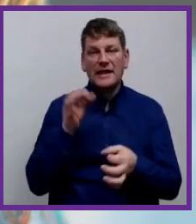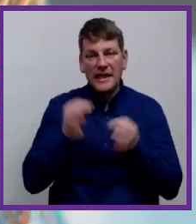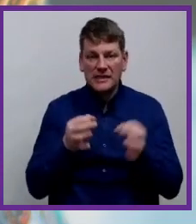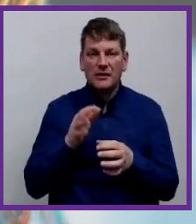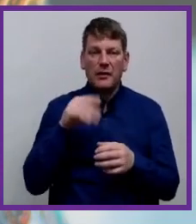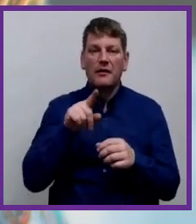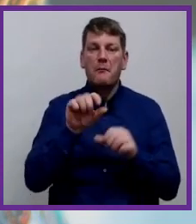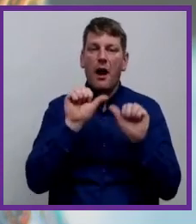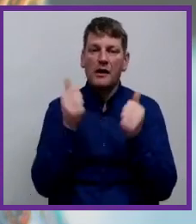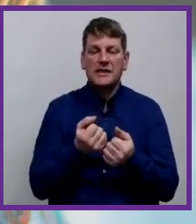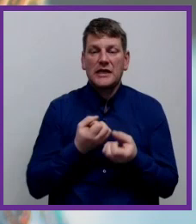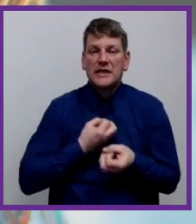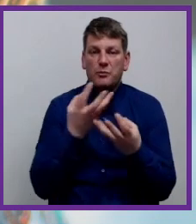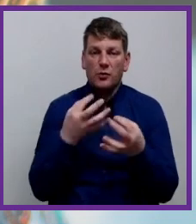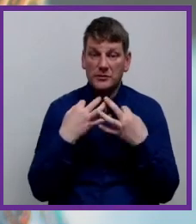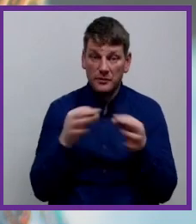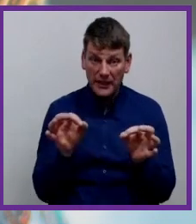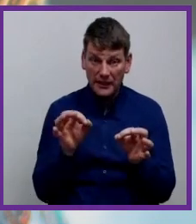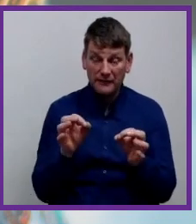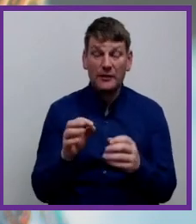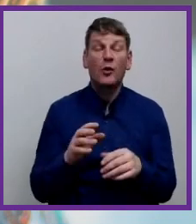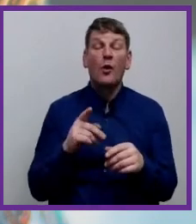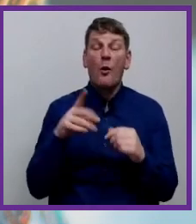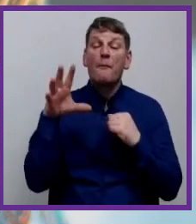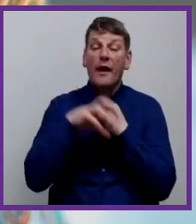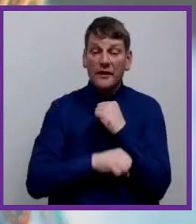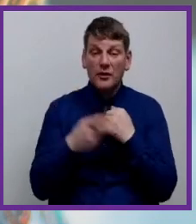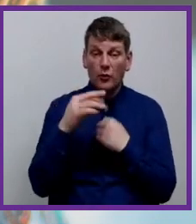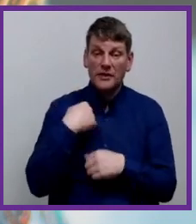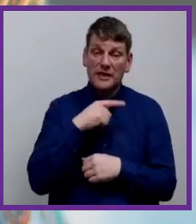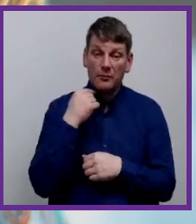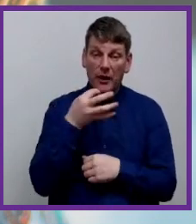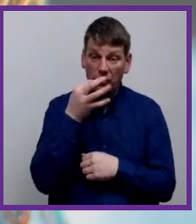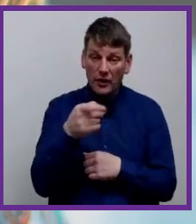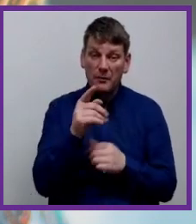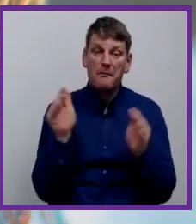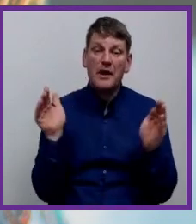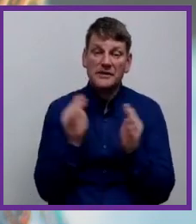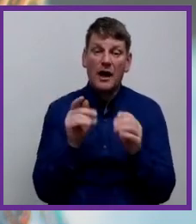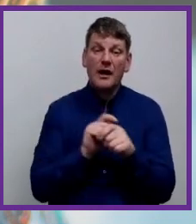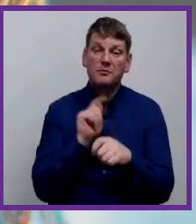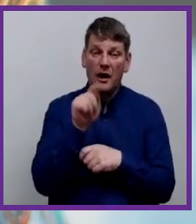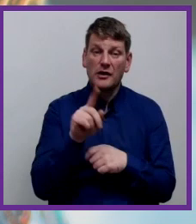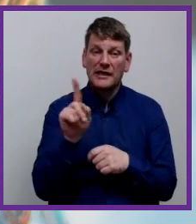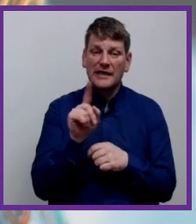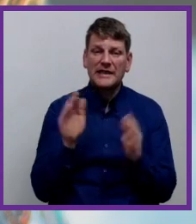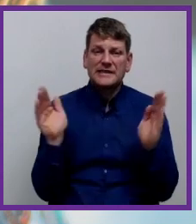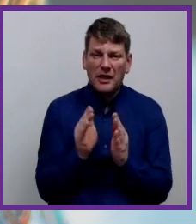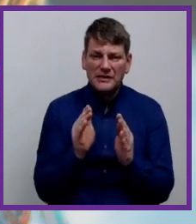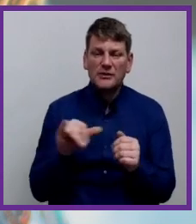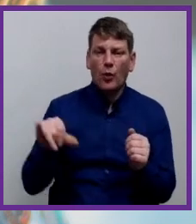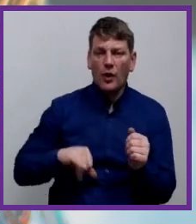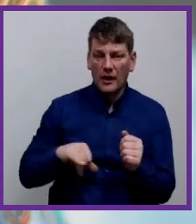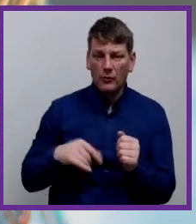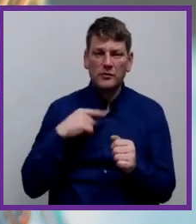mākslinieku izpausmes brīvību. Un visbeidzot pēdējais, ko es gribēju teikt, tāds mazākais pārkāpums ir šis sīkais huligānisms, un tagad